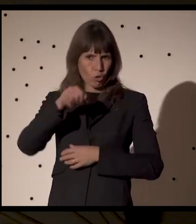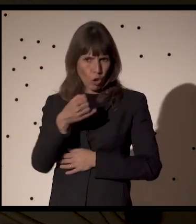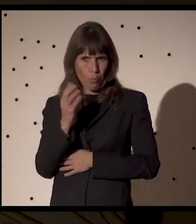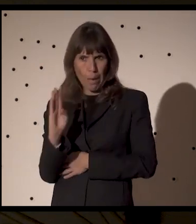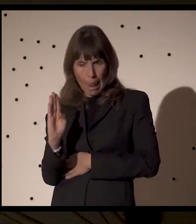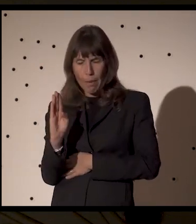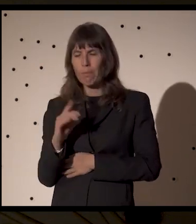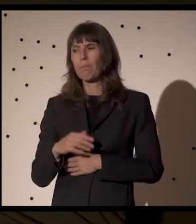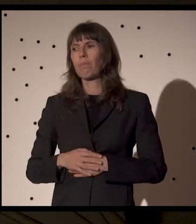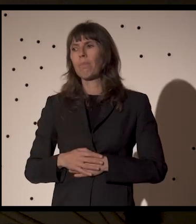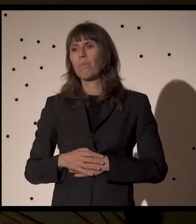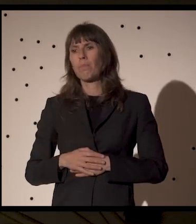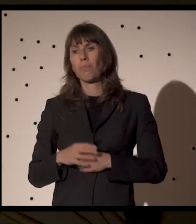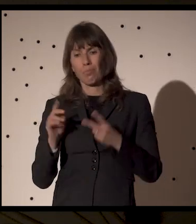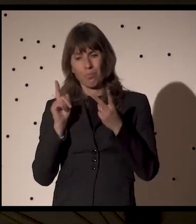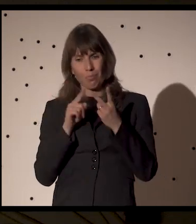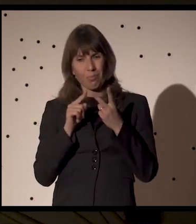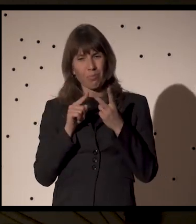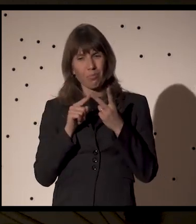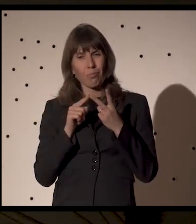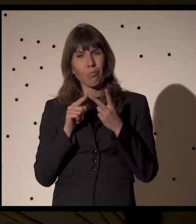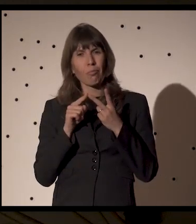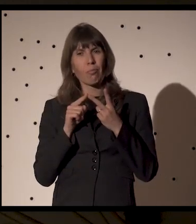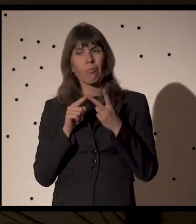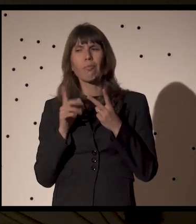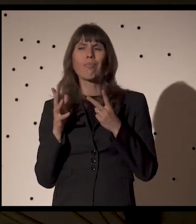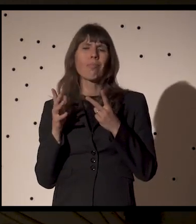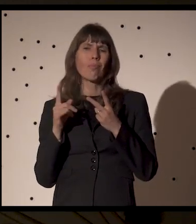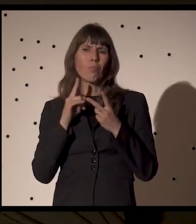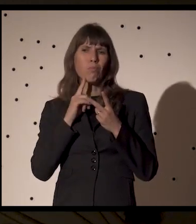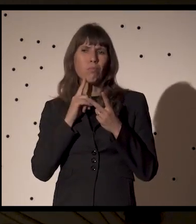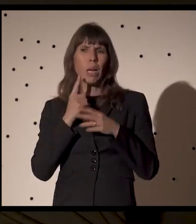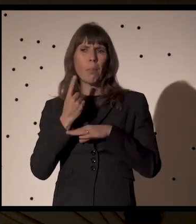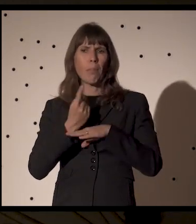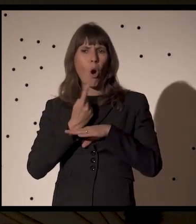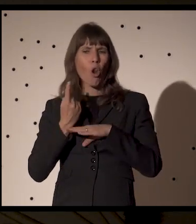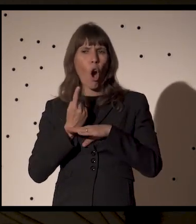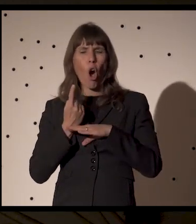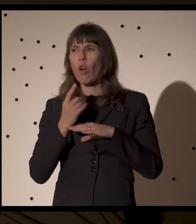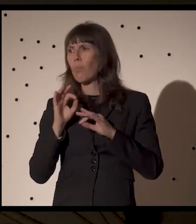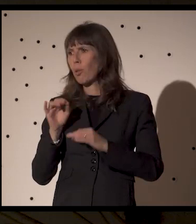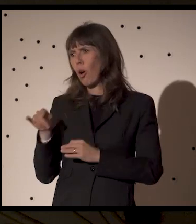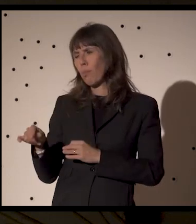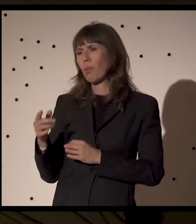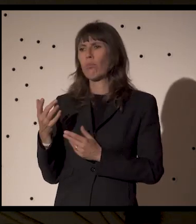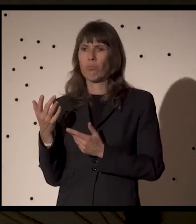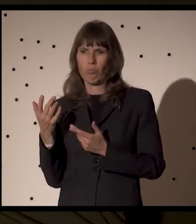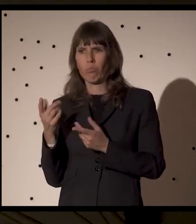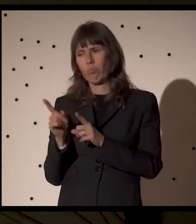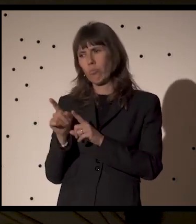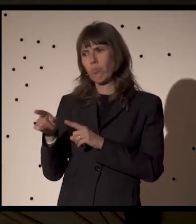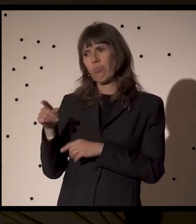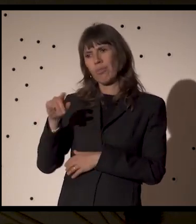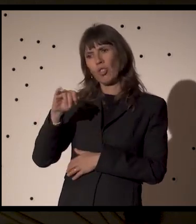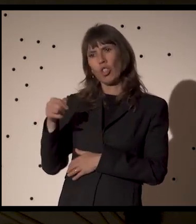di una di una sorta anche in questo caso Di monologo in cui lo stesso bel ripercorre le